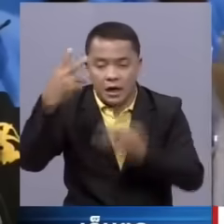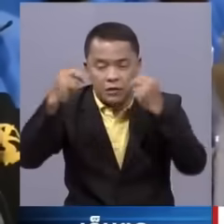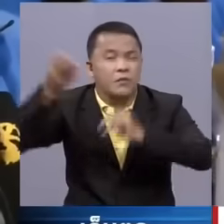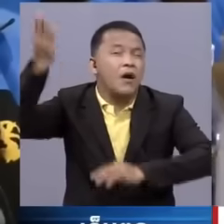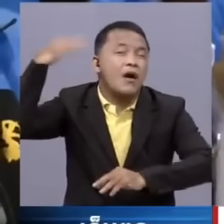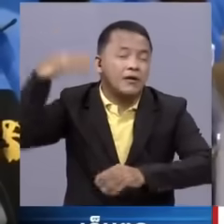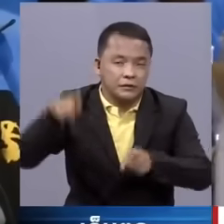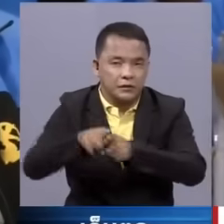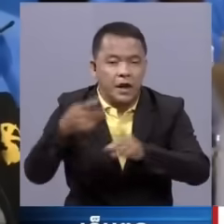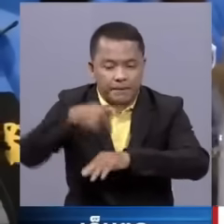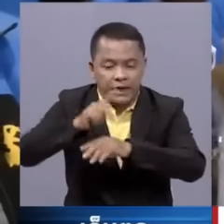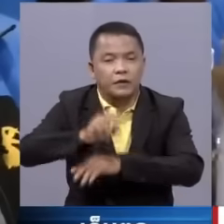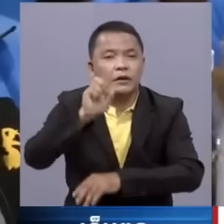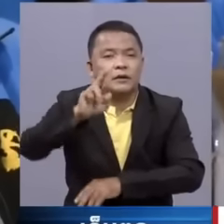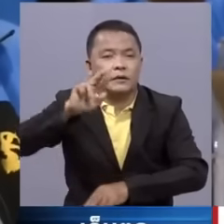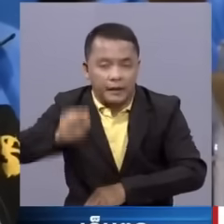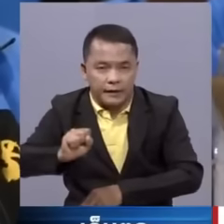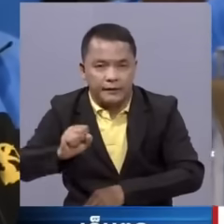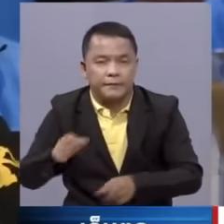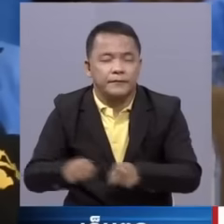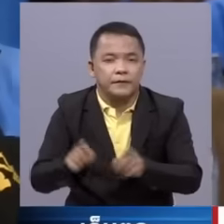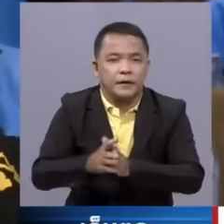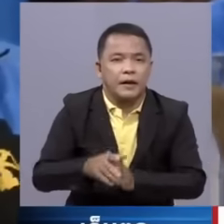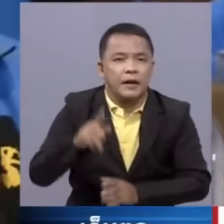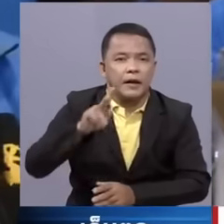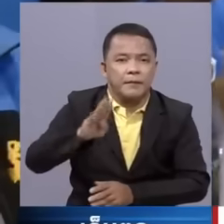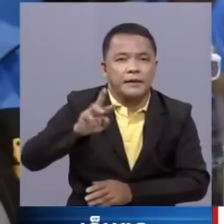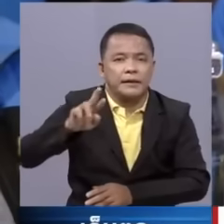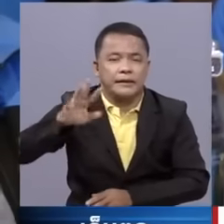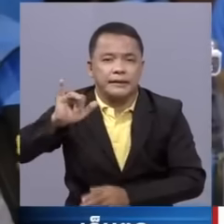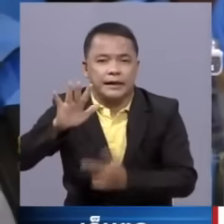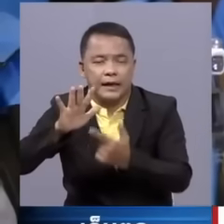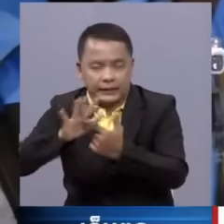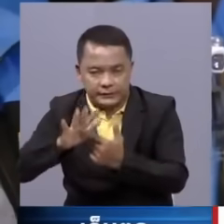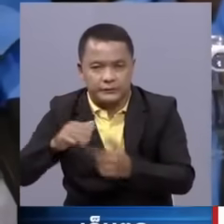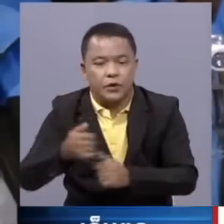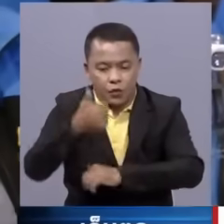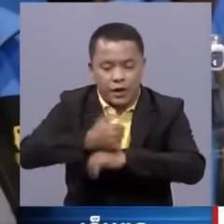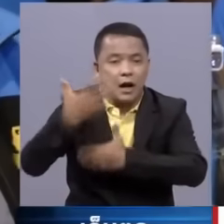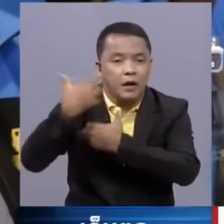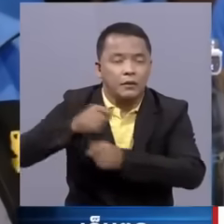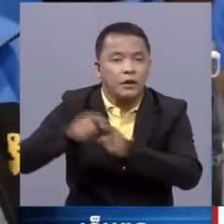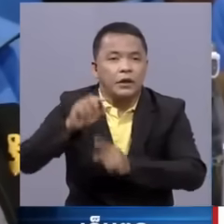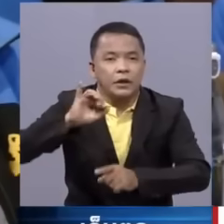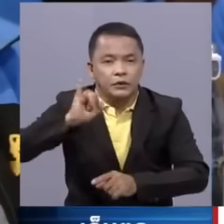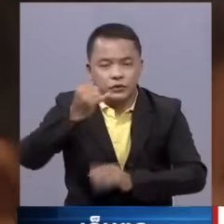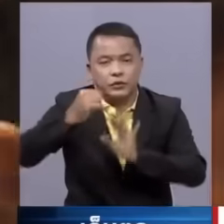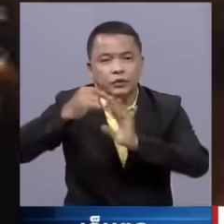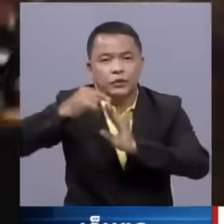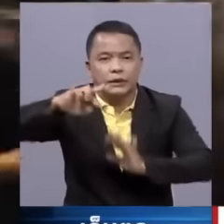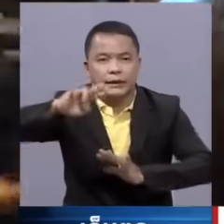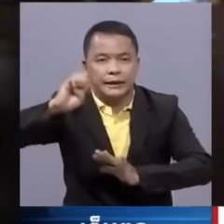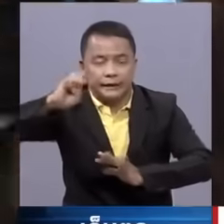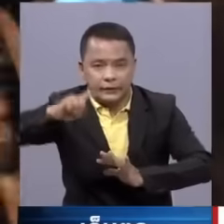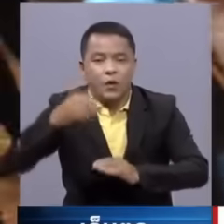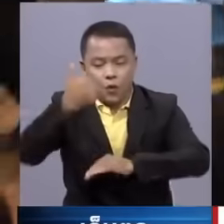2สมัยอดีตประธานรัฐสภา 2สมัยคุณบัญญัติบรรทัดฐานอดีตหัวหน้าพรรคประชาธิปัตย์คุณจุรินทร์ลักษณวิศิษรักษาการ